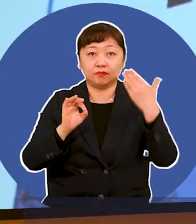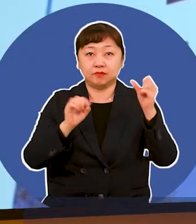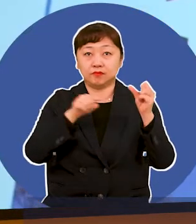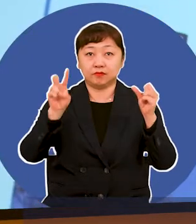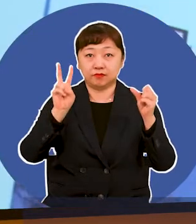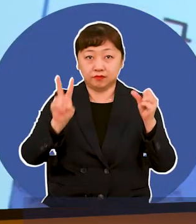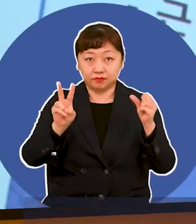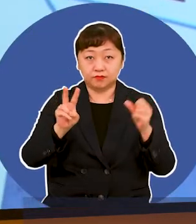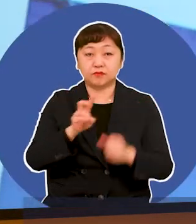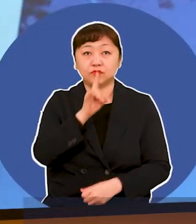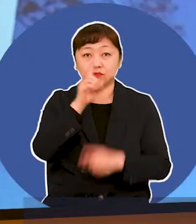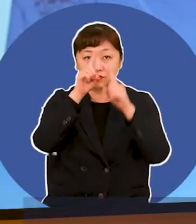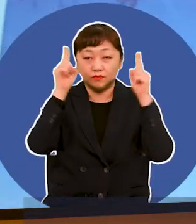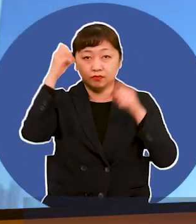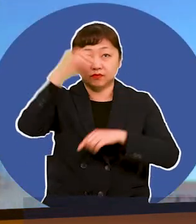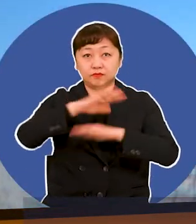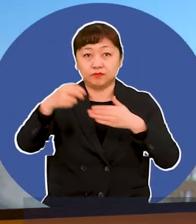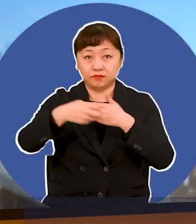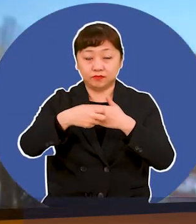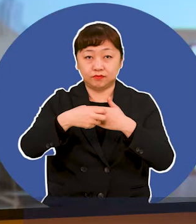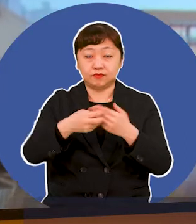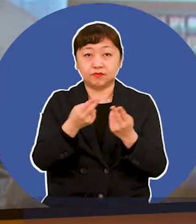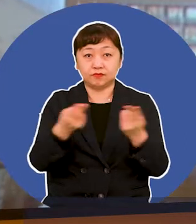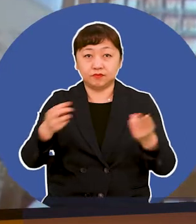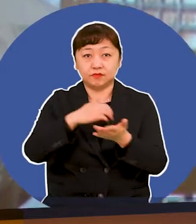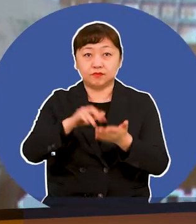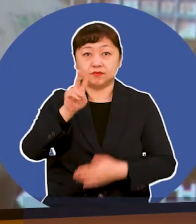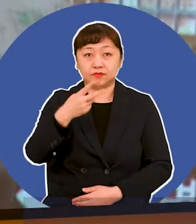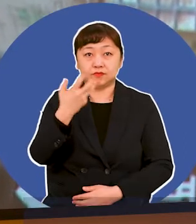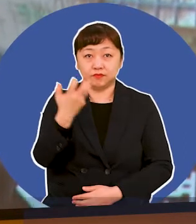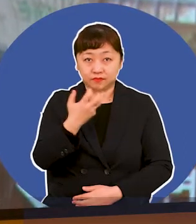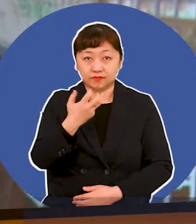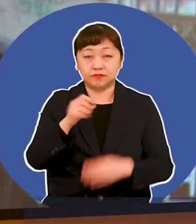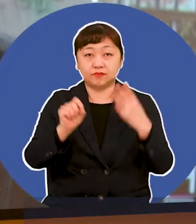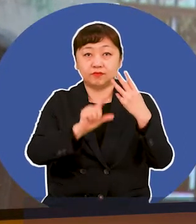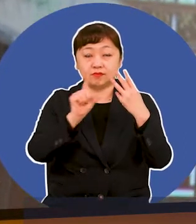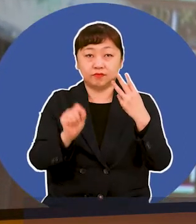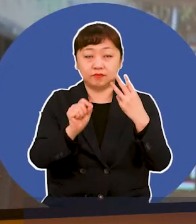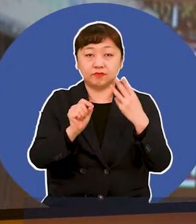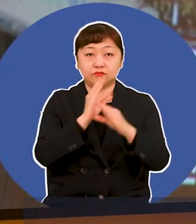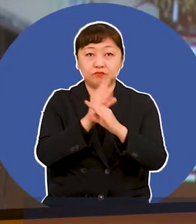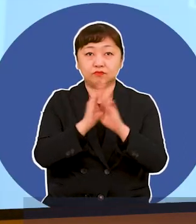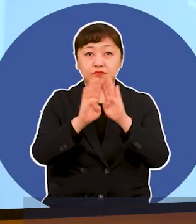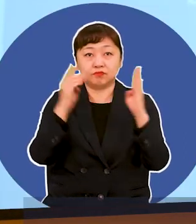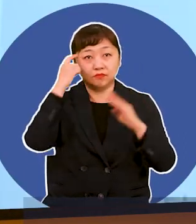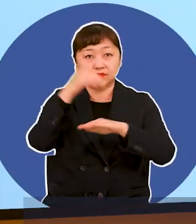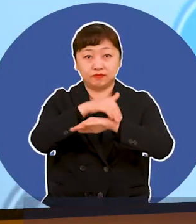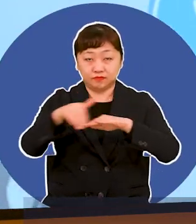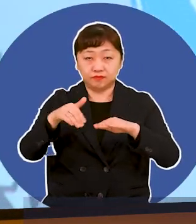중앙대학교 광명 병원은 200 80 병상을 갖춘 종합병원으로 3월경 문을 열 예정인데요